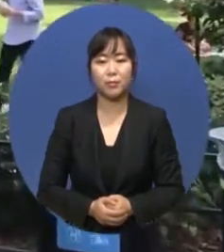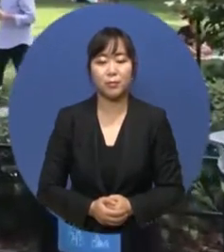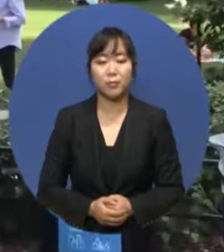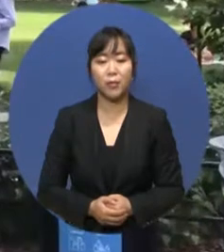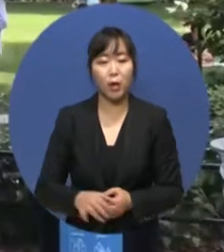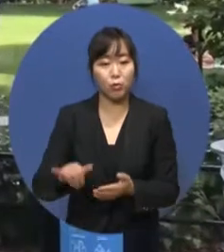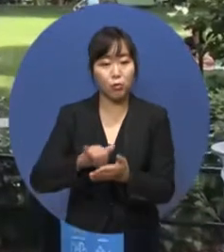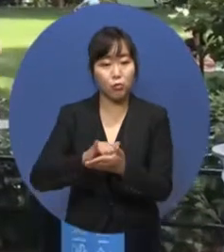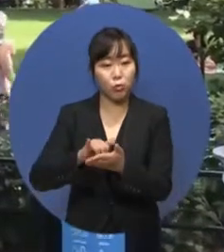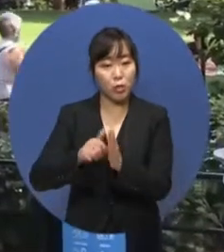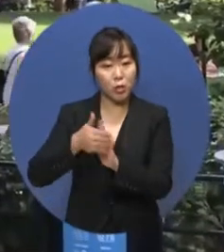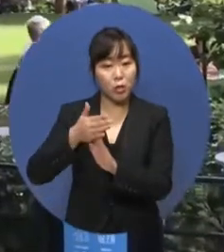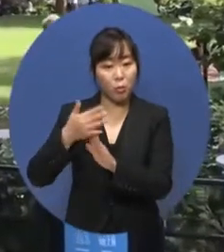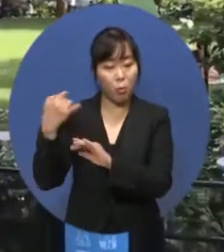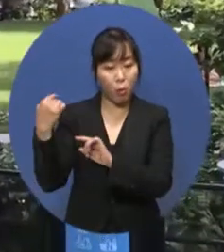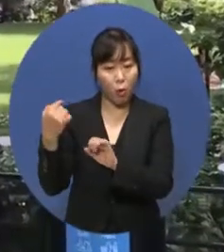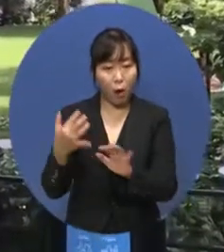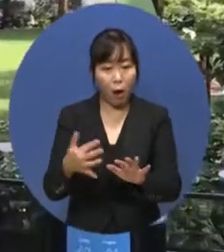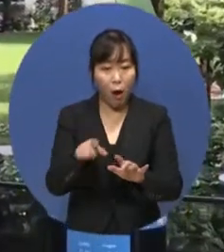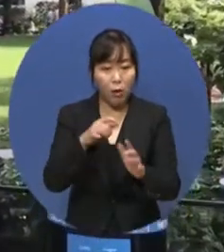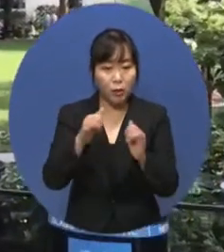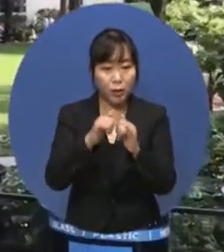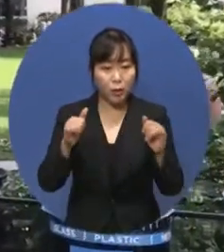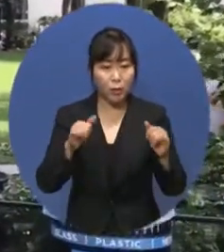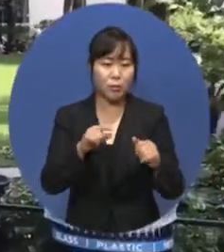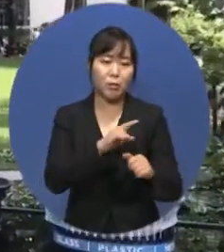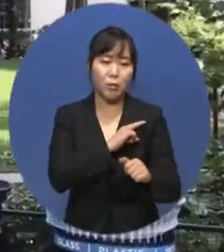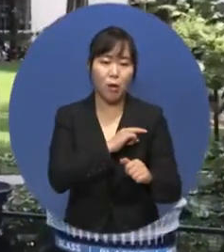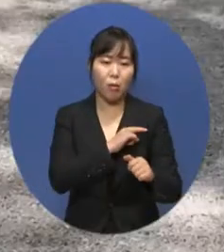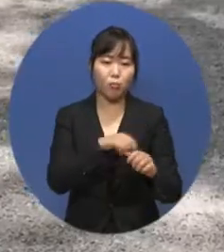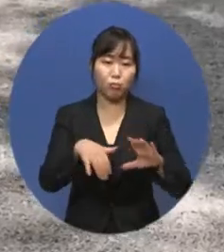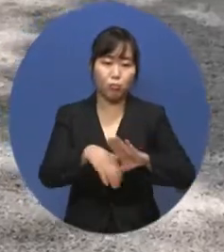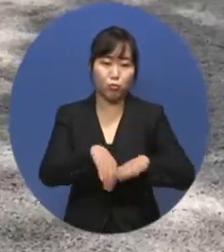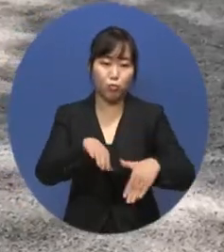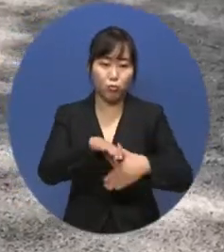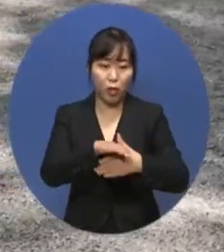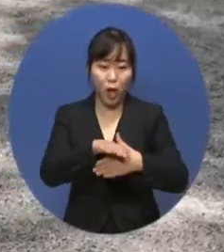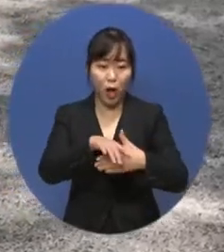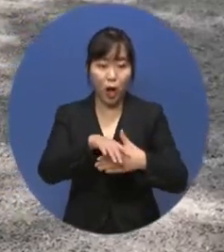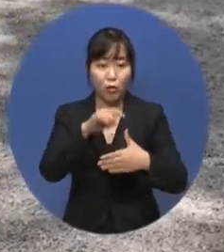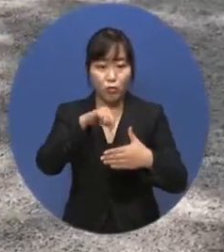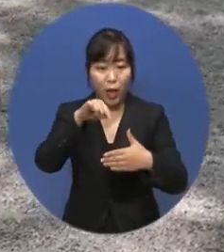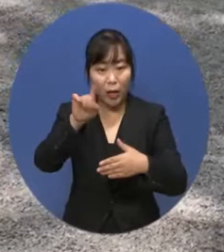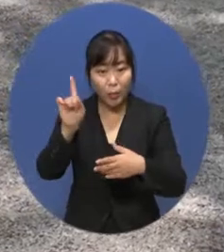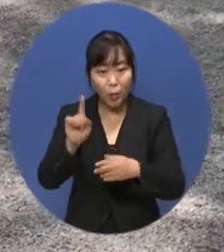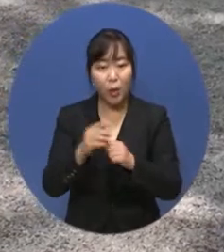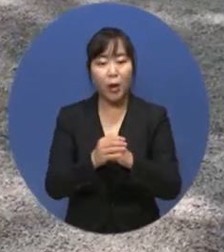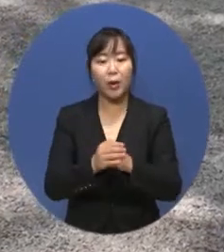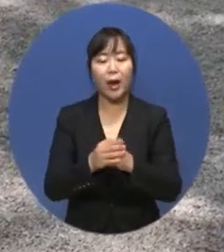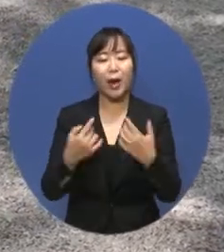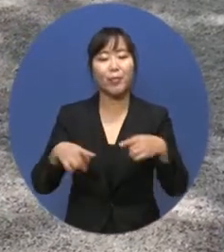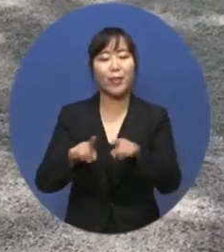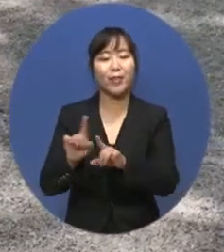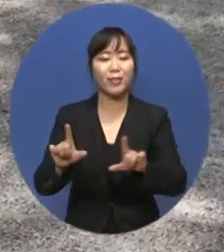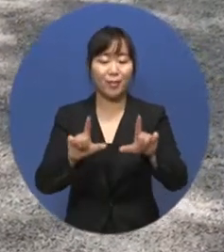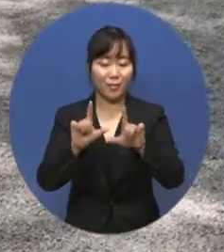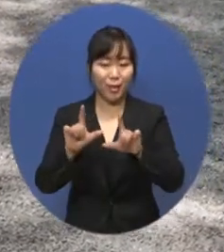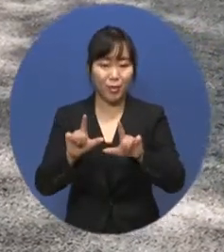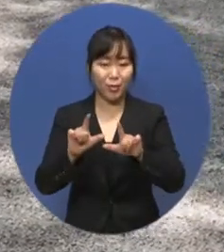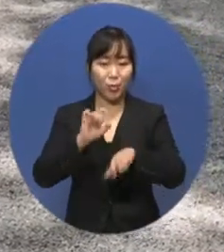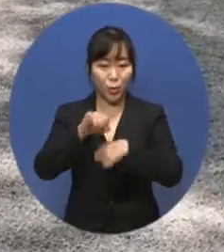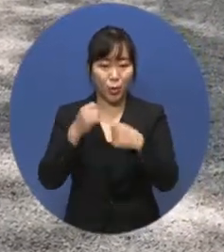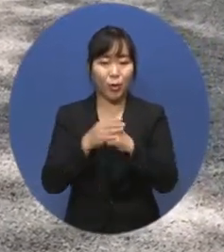뉴욕을 방문하는 관광객들이 뉴욕에서 받는 가장 큰 문화 중 하나는 바로 반려견입니다. 주택이 즐비한